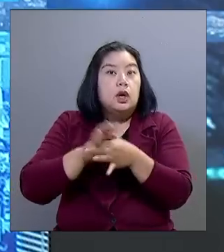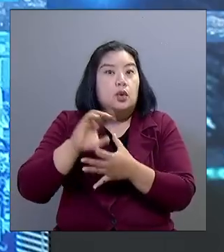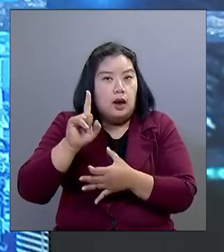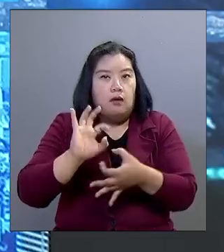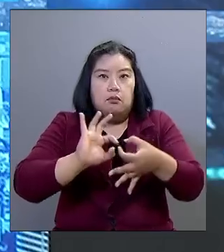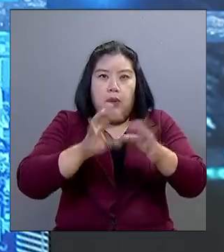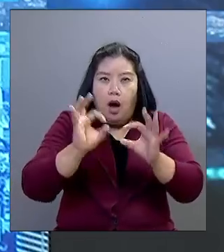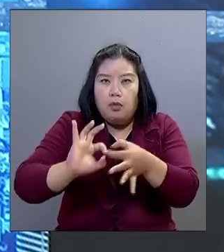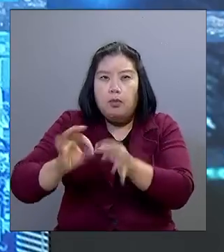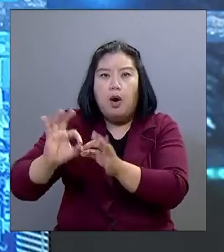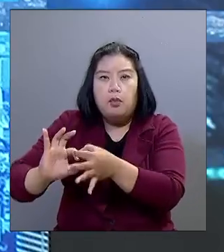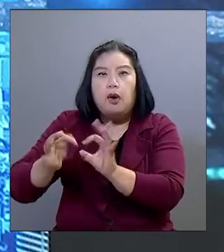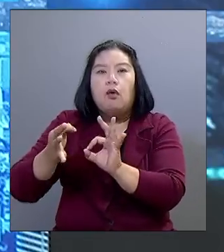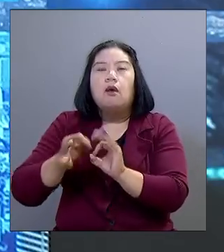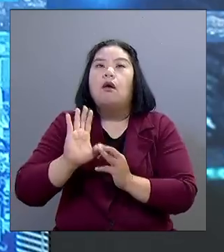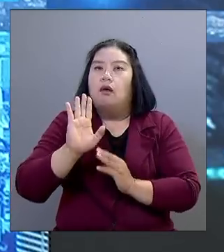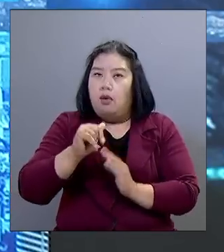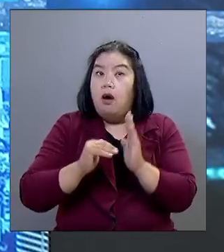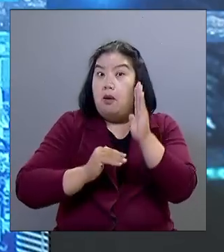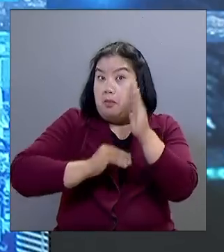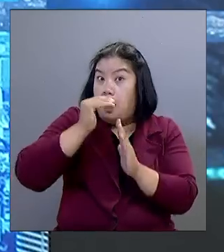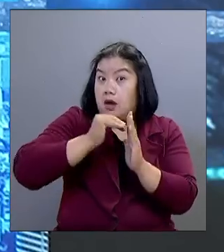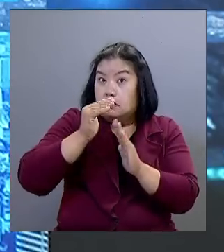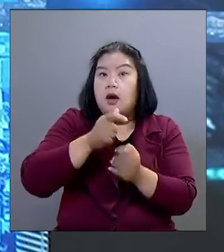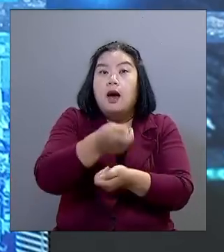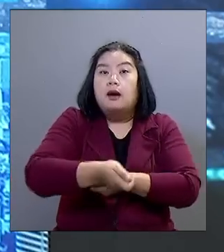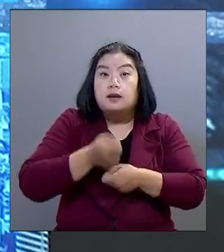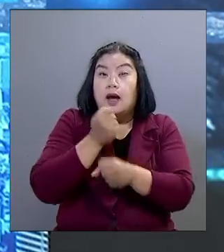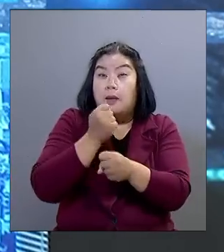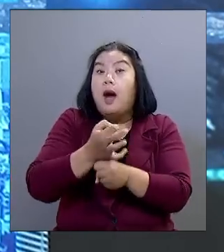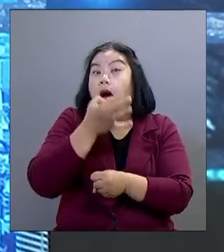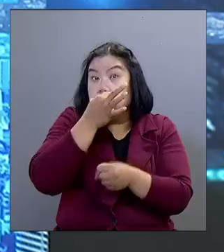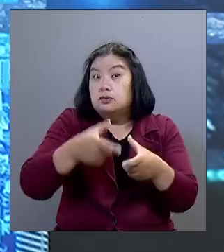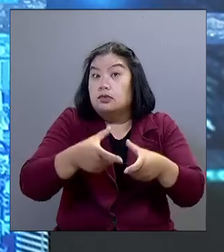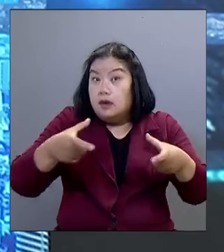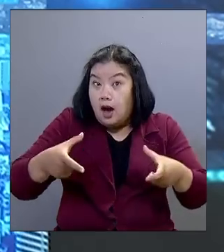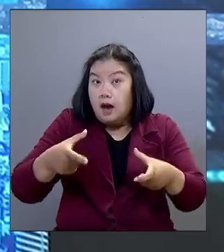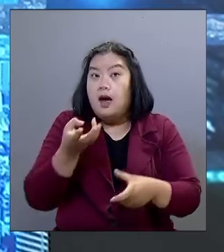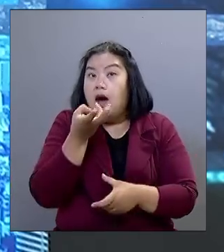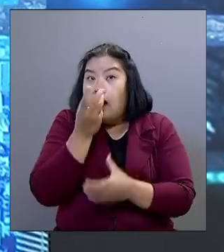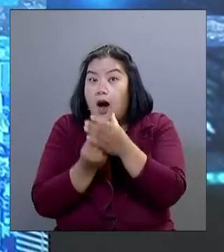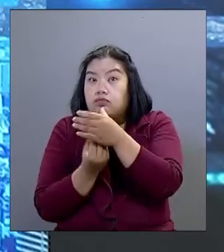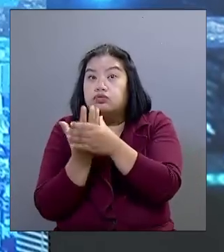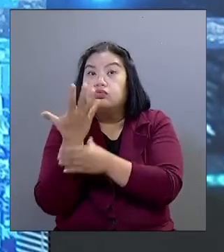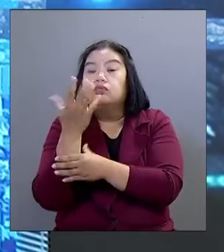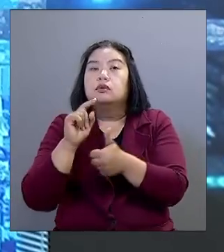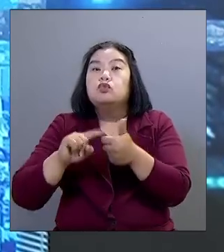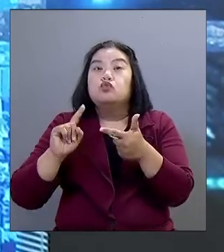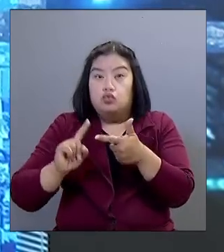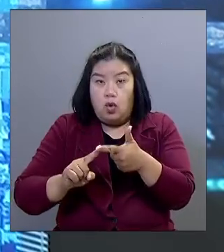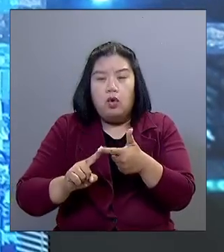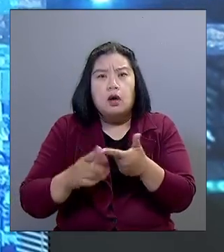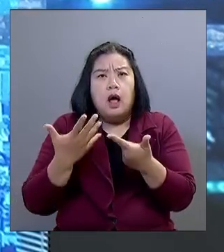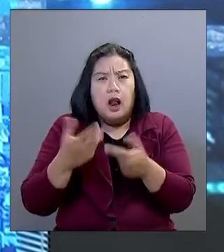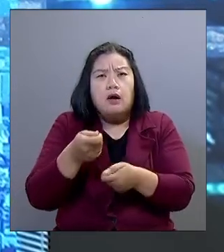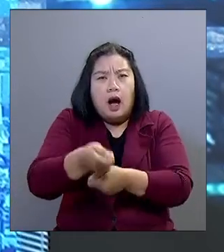านะคะต้องบอกว่าภาคเหนือนั้นเป็นเมืองแห่งเกษตรกรรมค่ะมีการปลูกข้าวหรือว่ามีวัตถุดิบในเรื่องของการเหลือจากการ